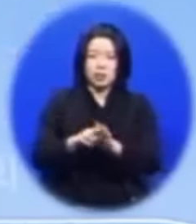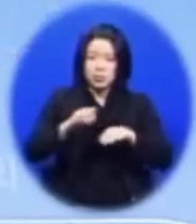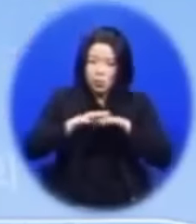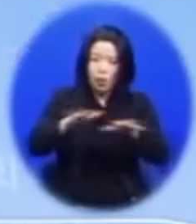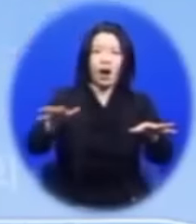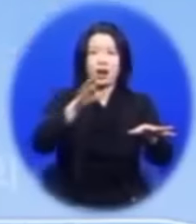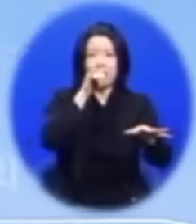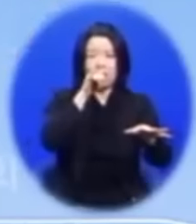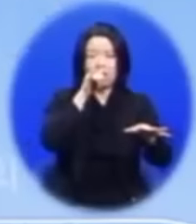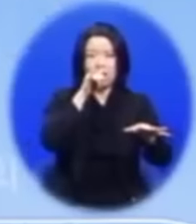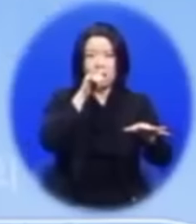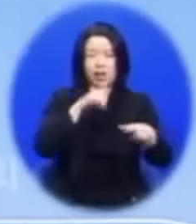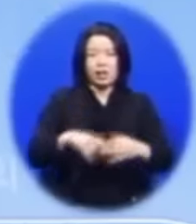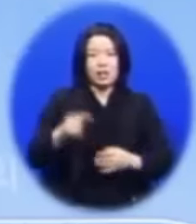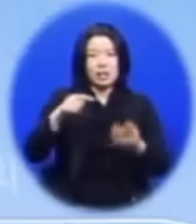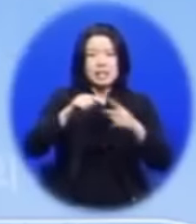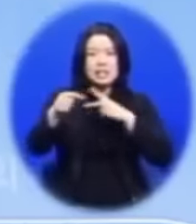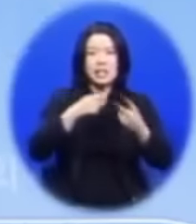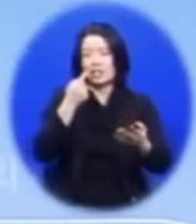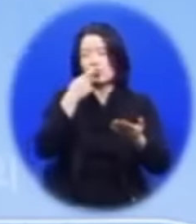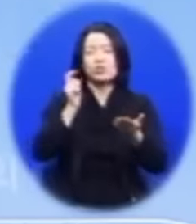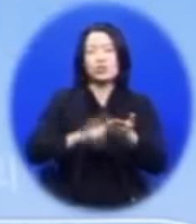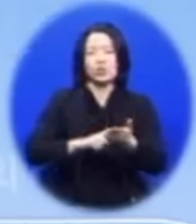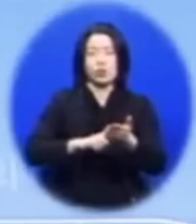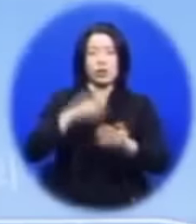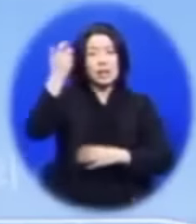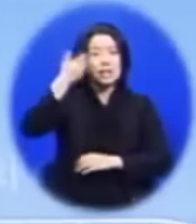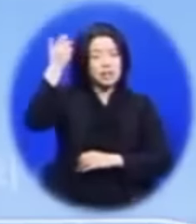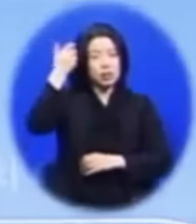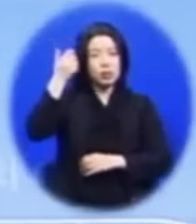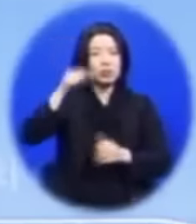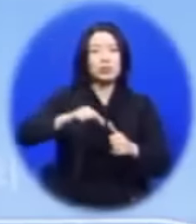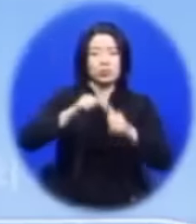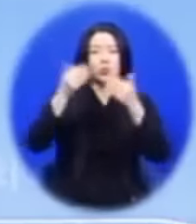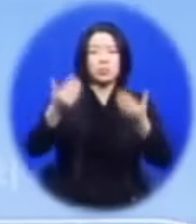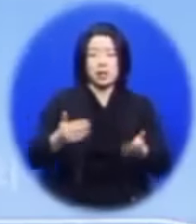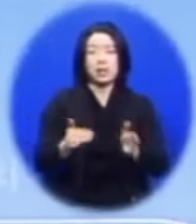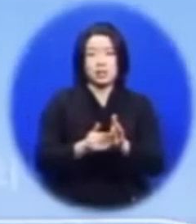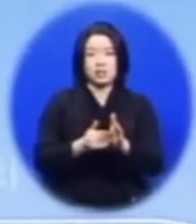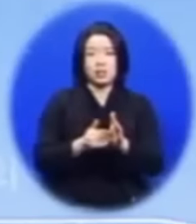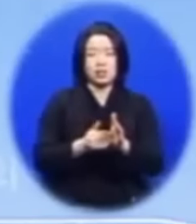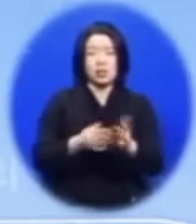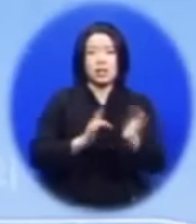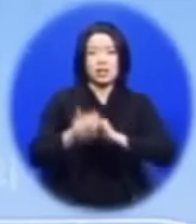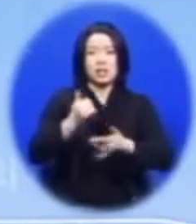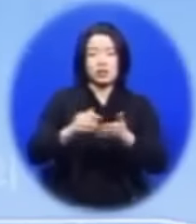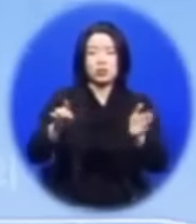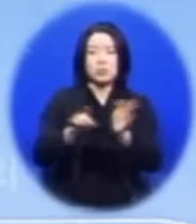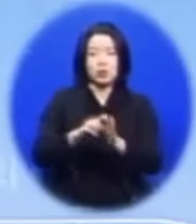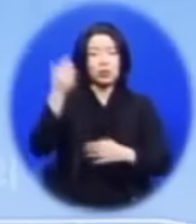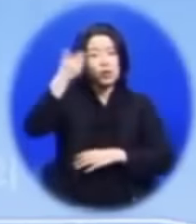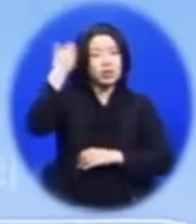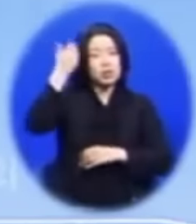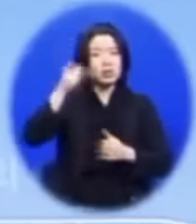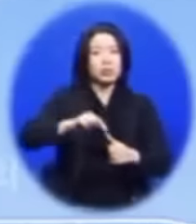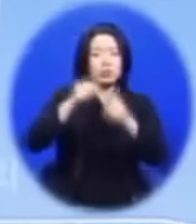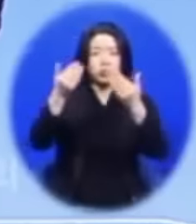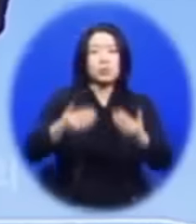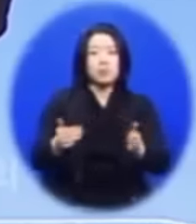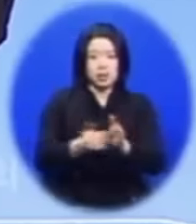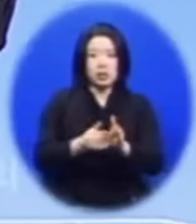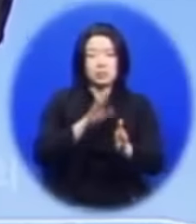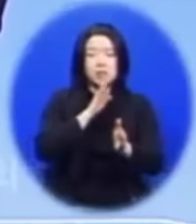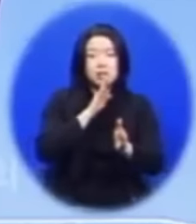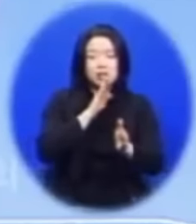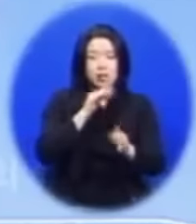사람들이 이해하기가 쉬운 겁니다 영혼은 구원 받았어 영혼은 예수 믿고 영혼은 구원 받았어 육신은